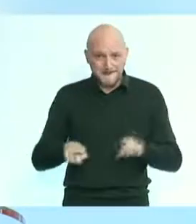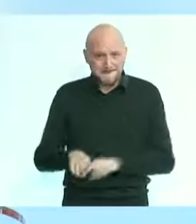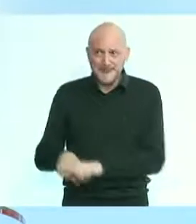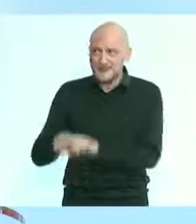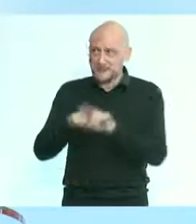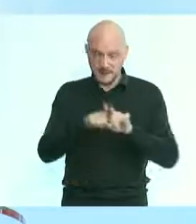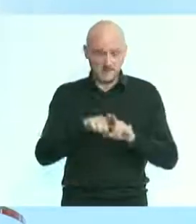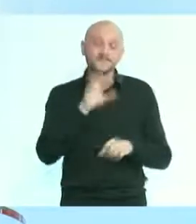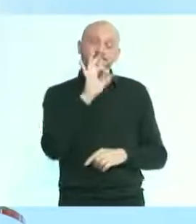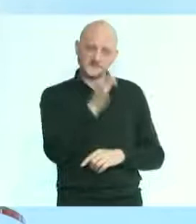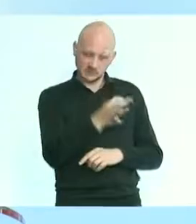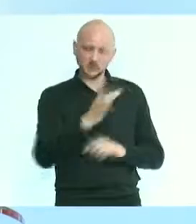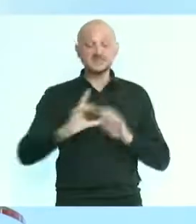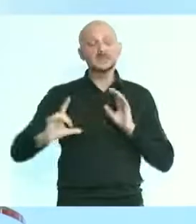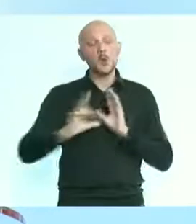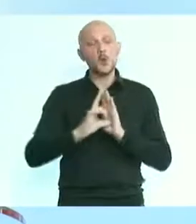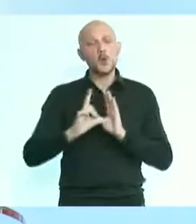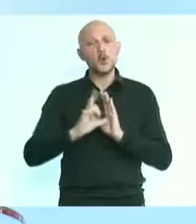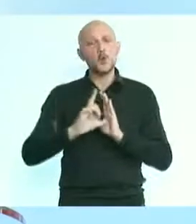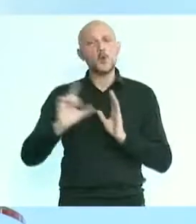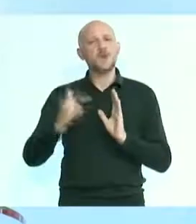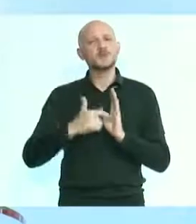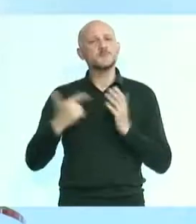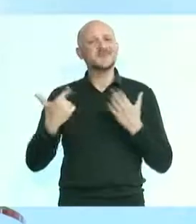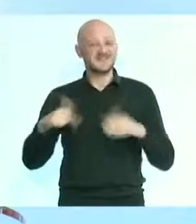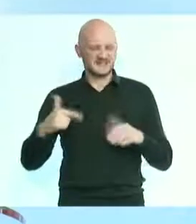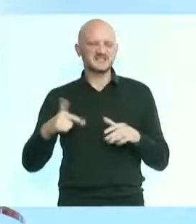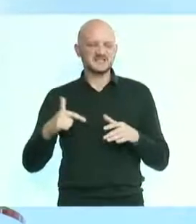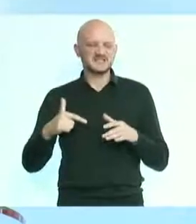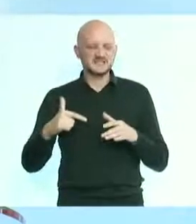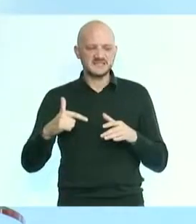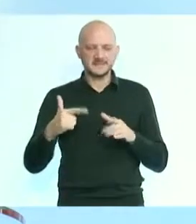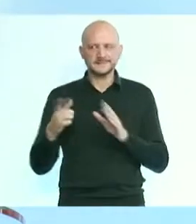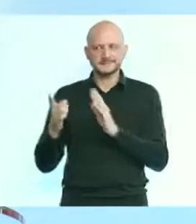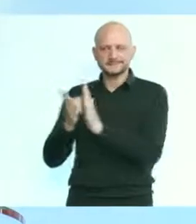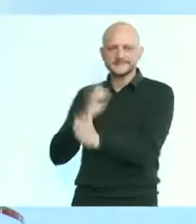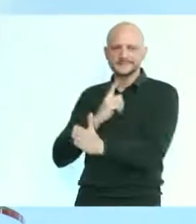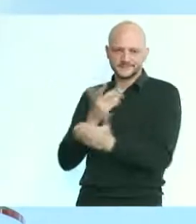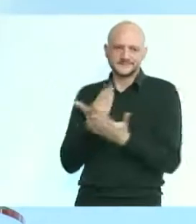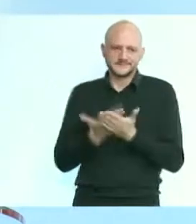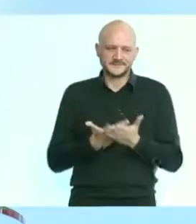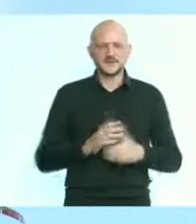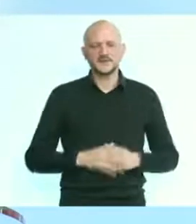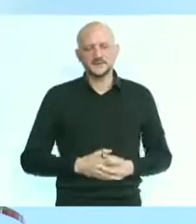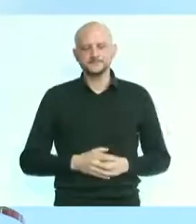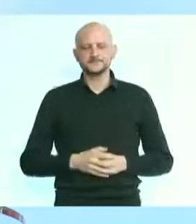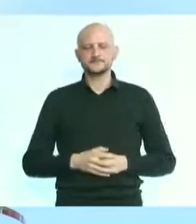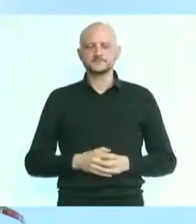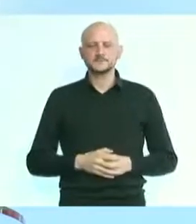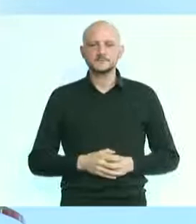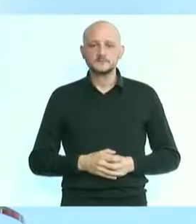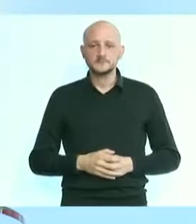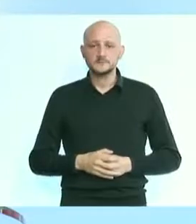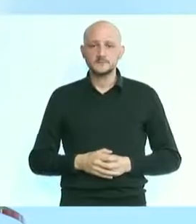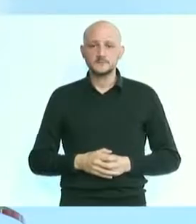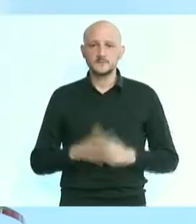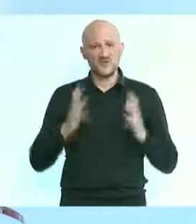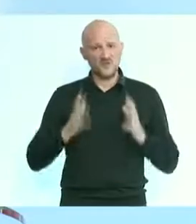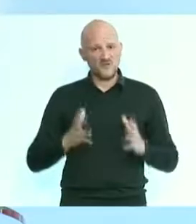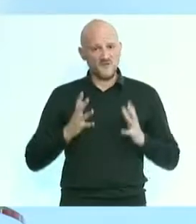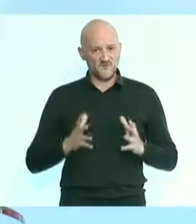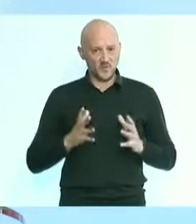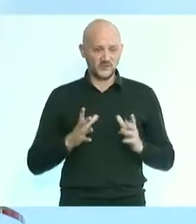loi égalité-citoyenneté de 2017. Les volontaires seront recrutés à minima